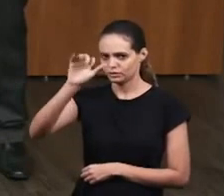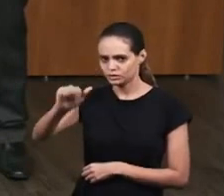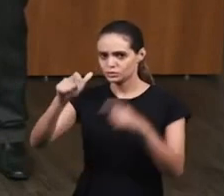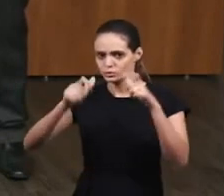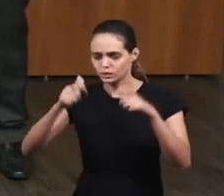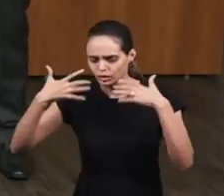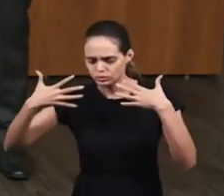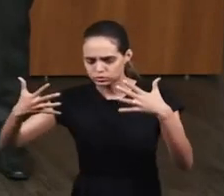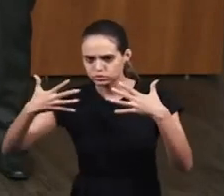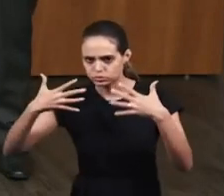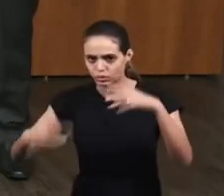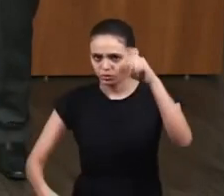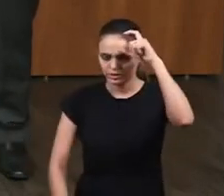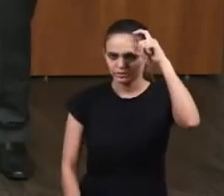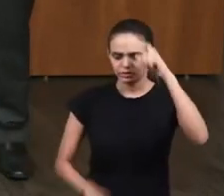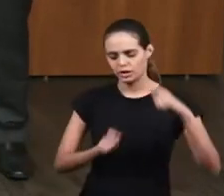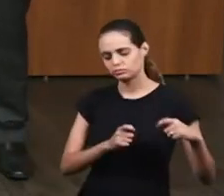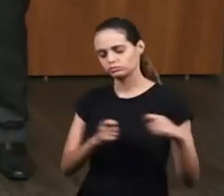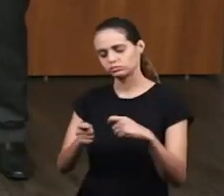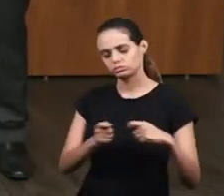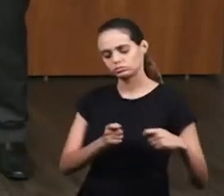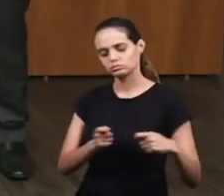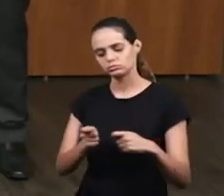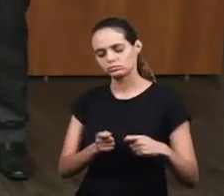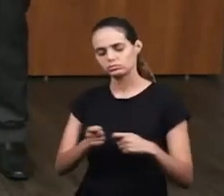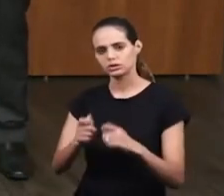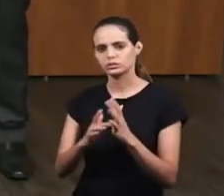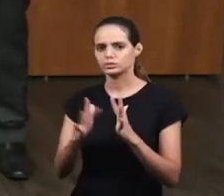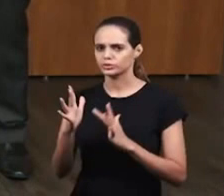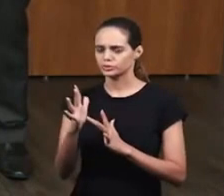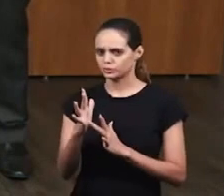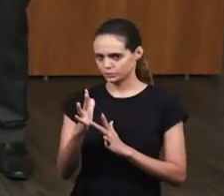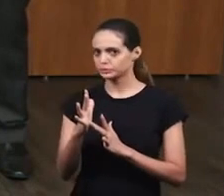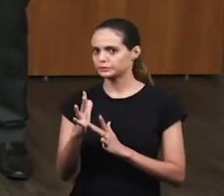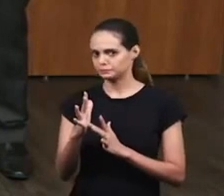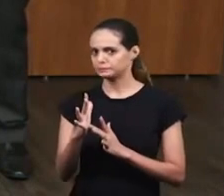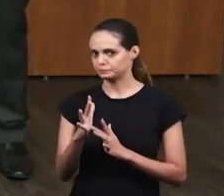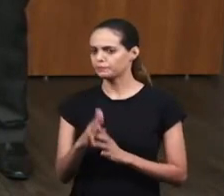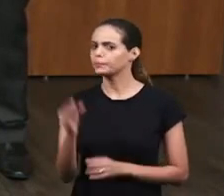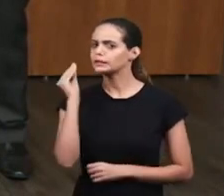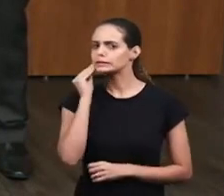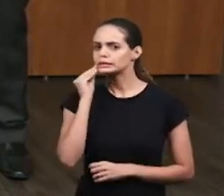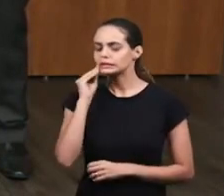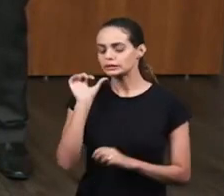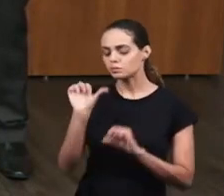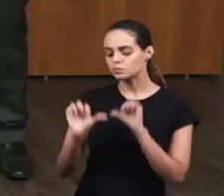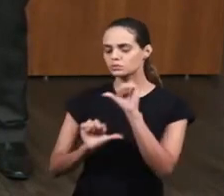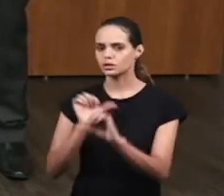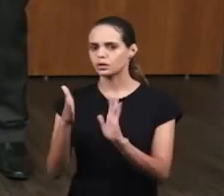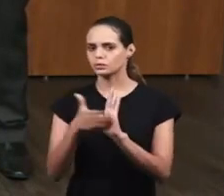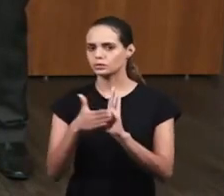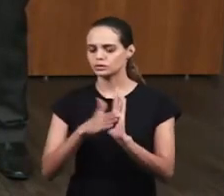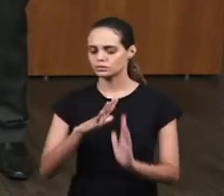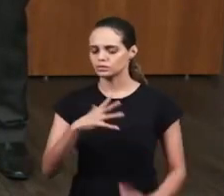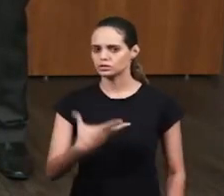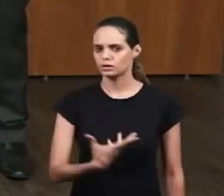vom Feind versucht. Der Feind Er möchte in den Rettungsplan Gottes für